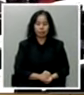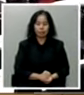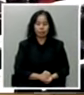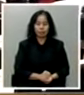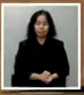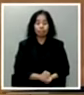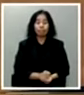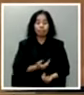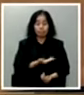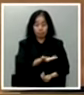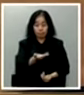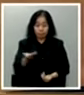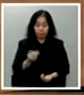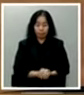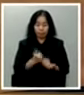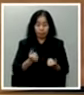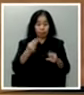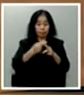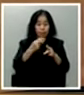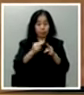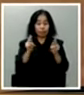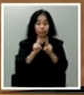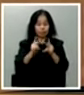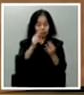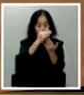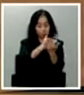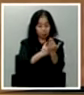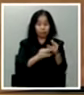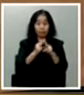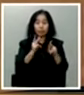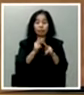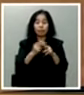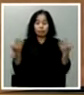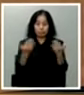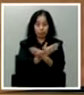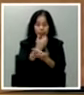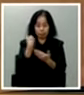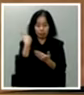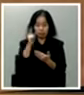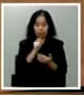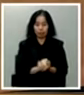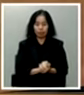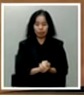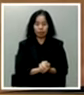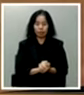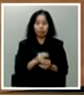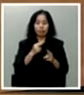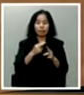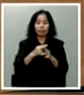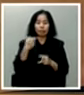ท่านสมาชิกที่เคารพครับรายชื่อกรรมการที่เปลี่ยนแปลงใหม่นะครับท่านไปรินเทียนสุวรรณ